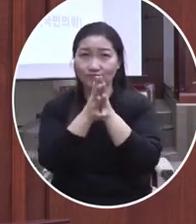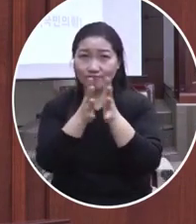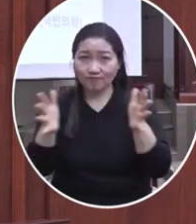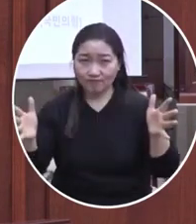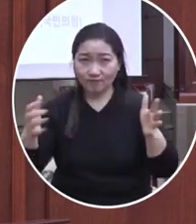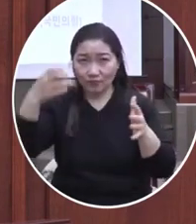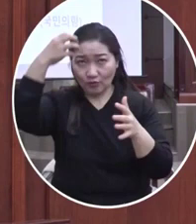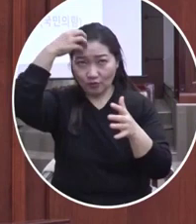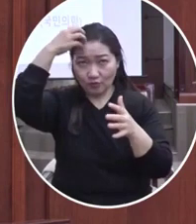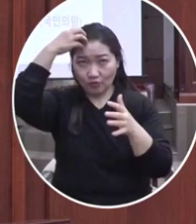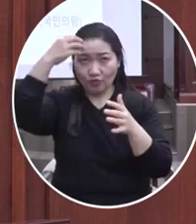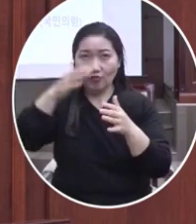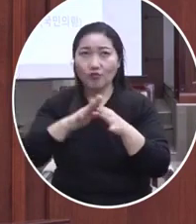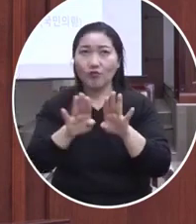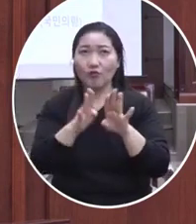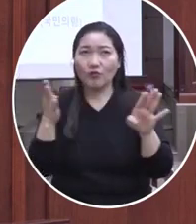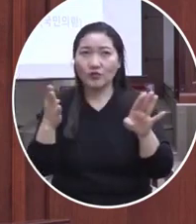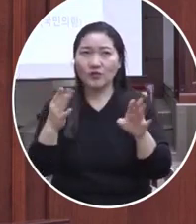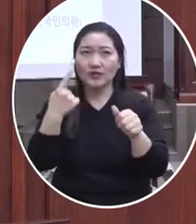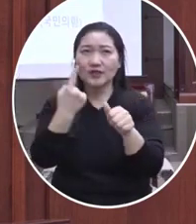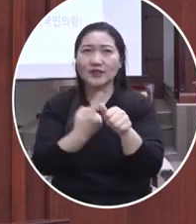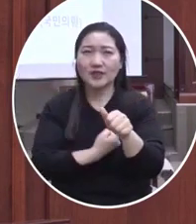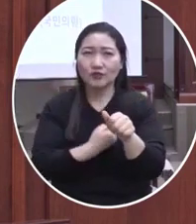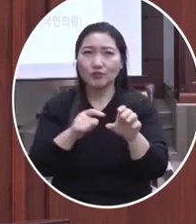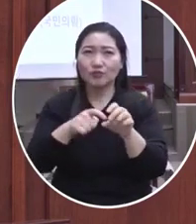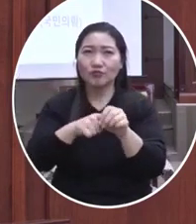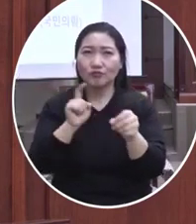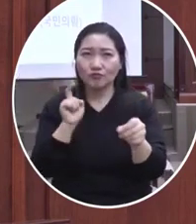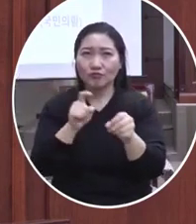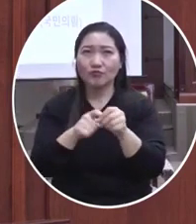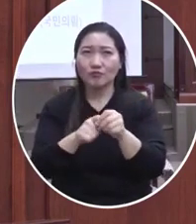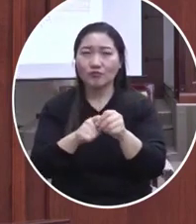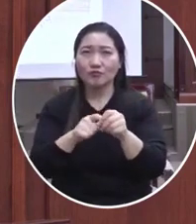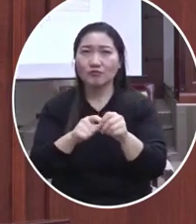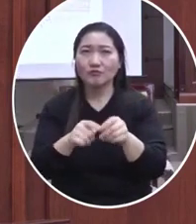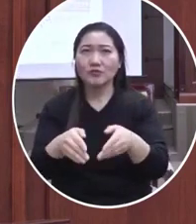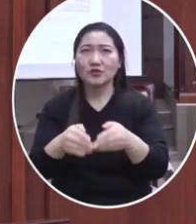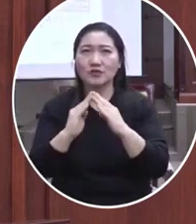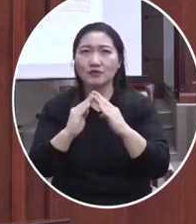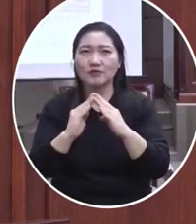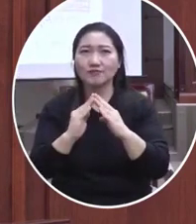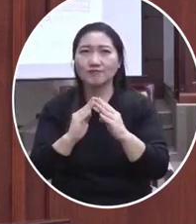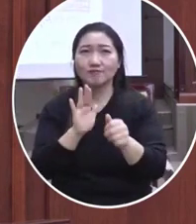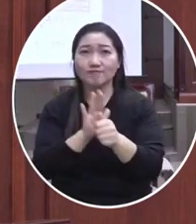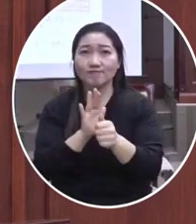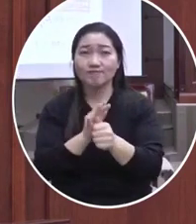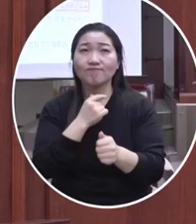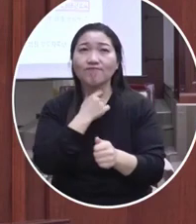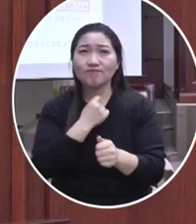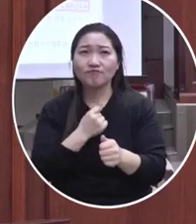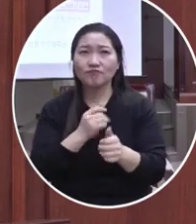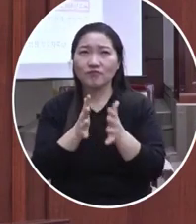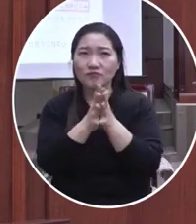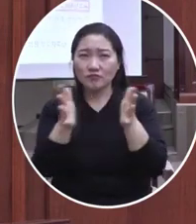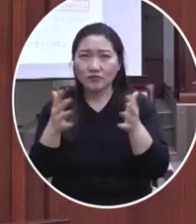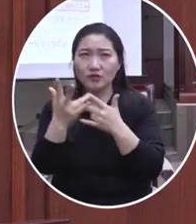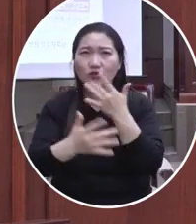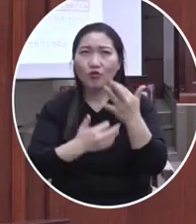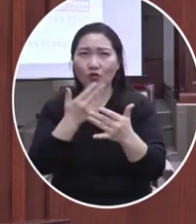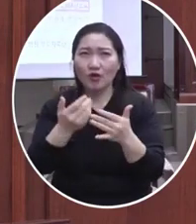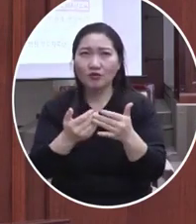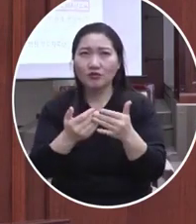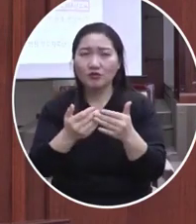옥상 출입문 자동 개폐 장치 설치 지원 학대를 촉구하기 위해이 자리에 섰습니다 공동주택은 화재 발생 시